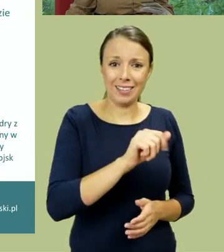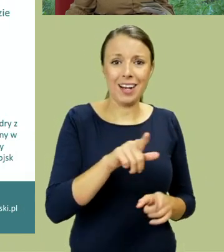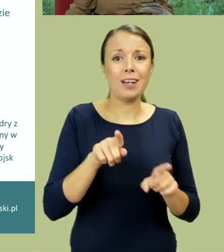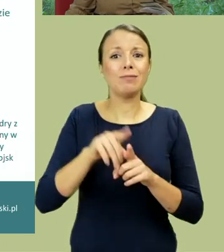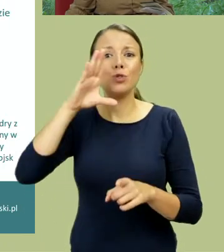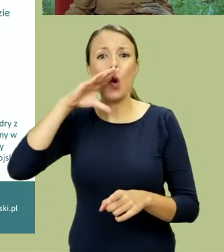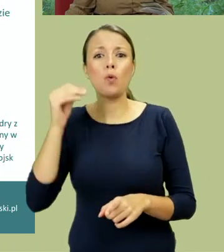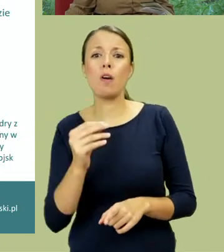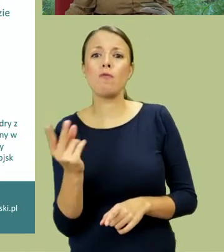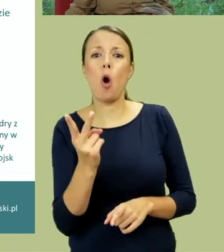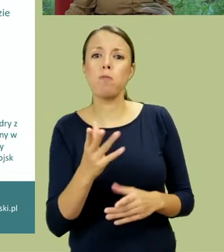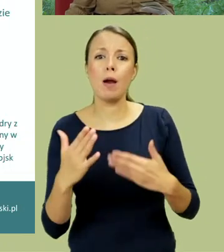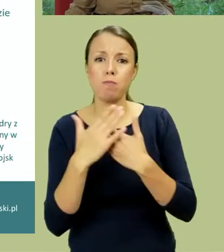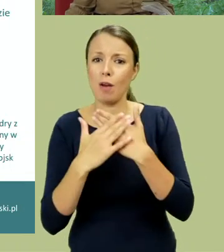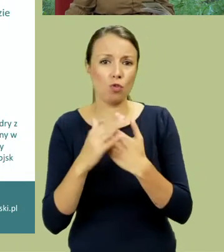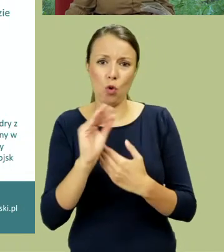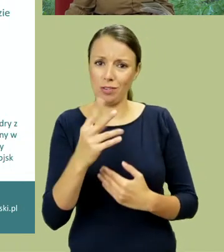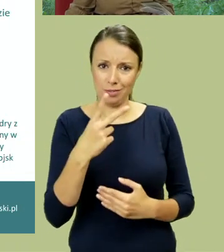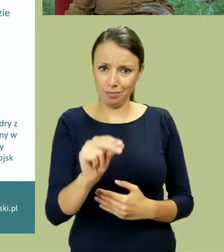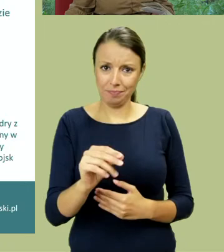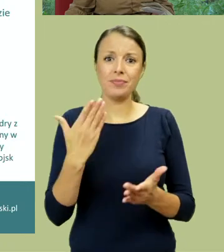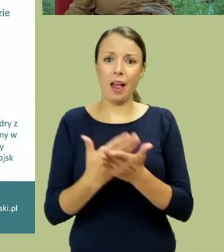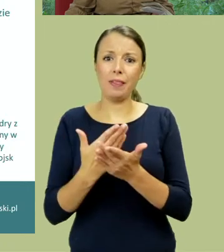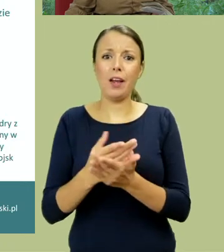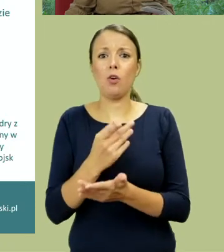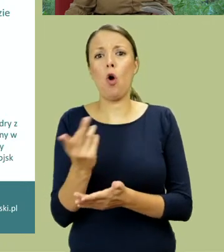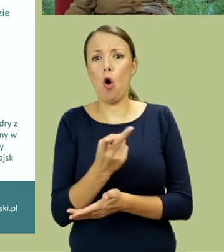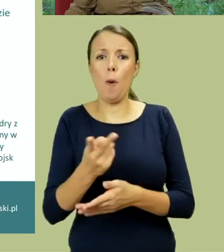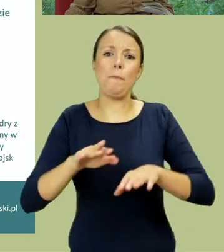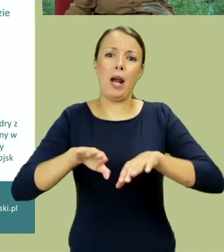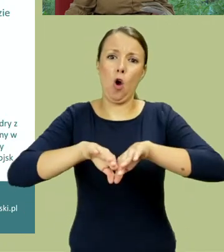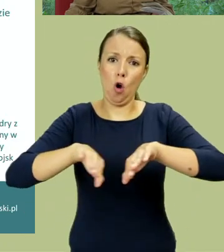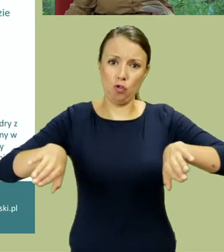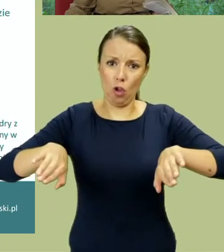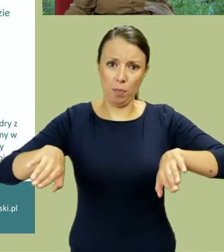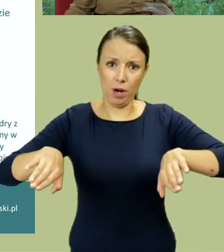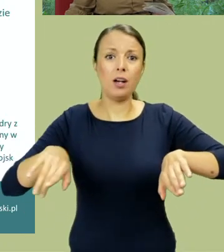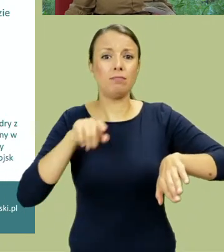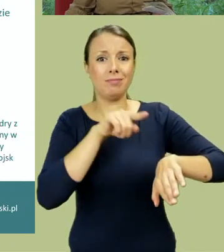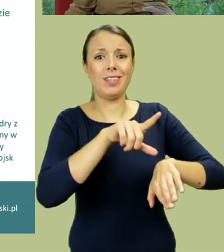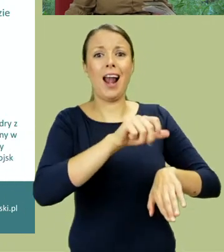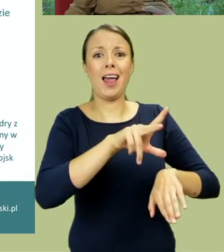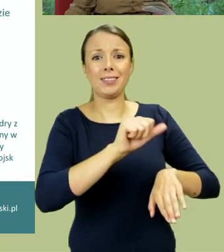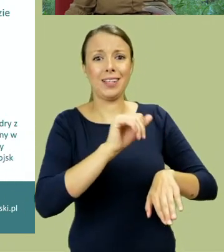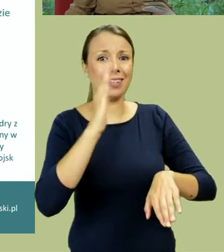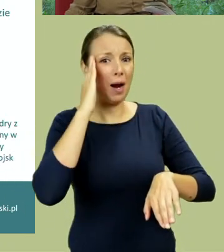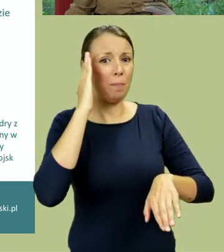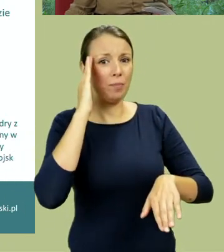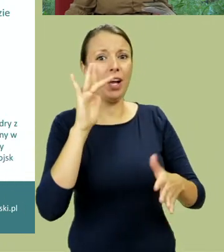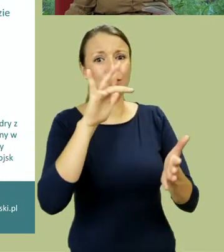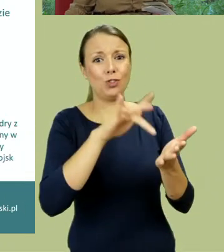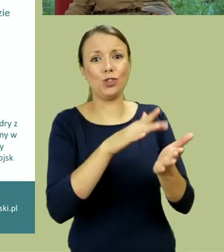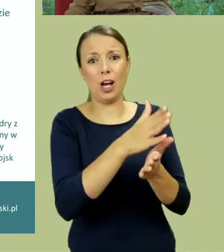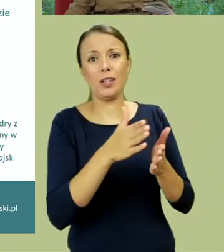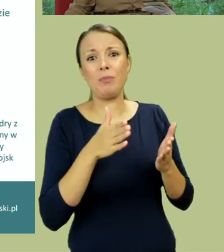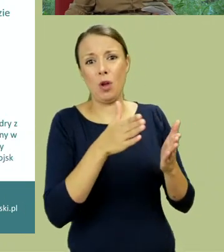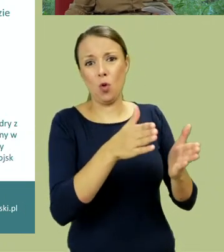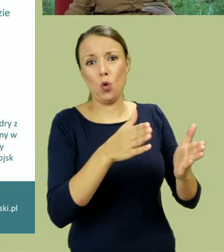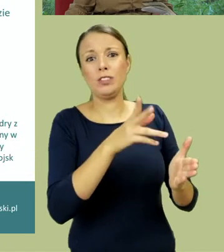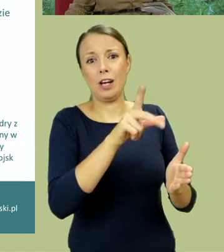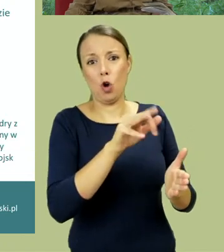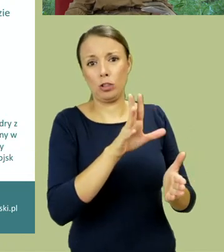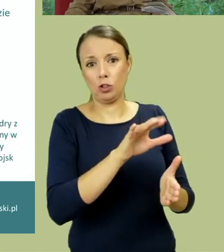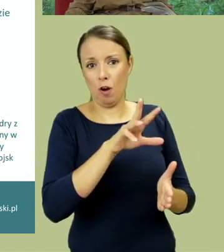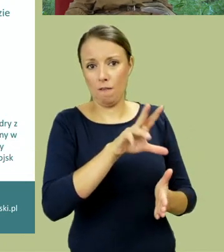też to mieszkanie Aleksandry w innym miejscu. I pod